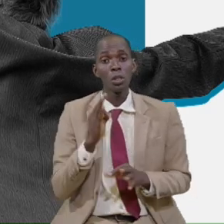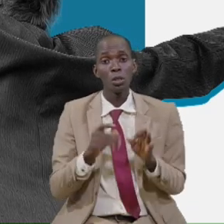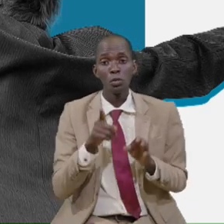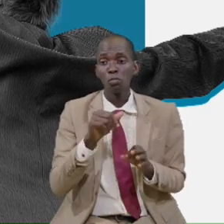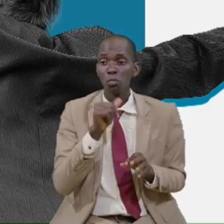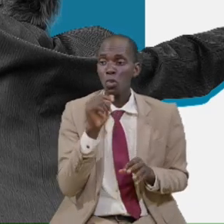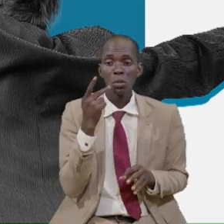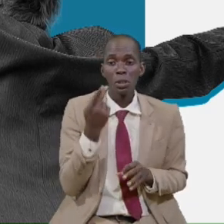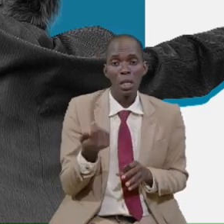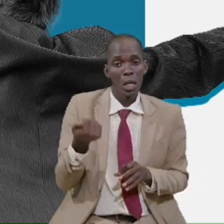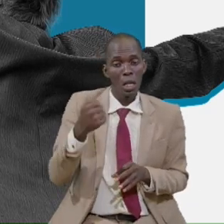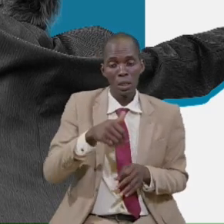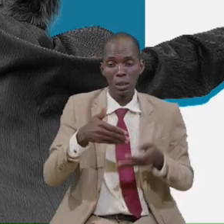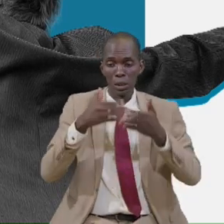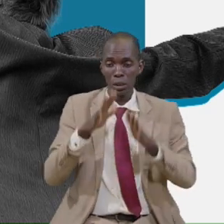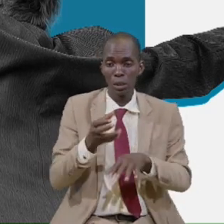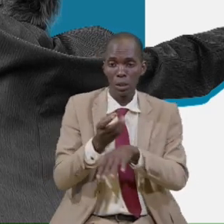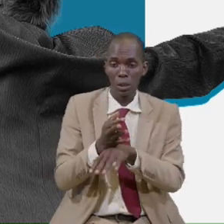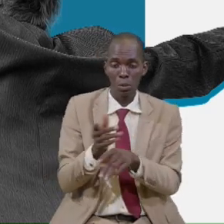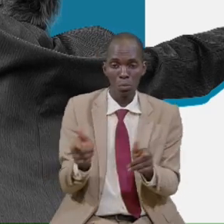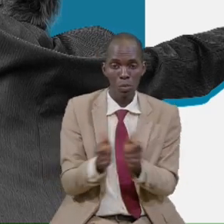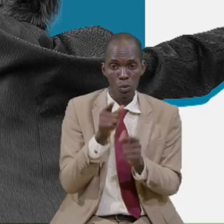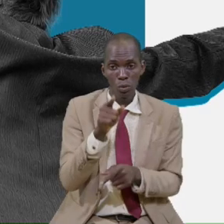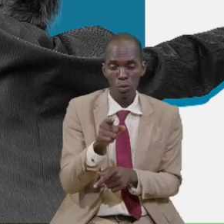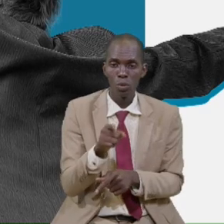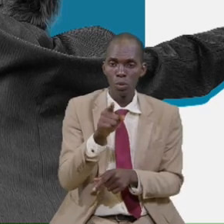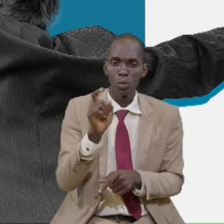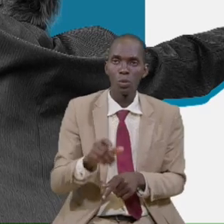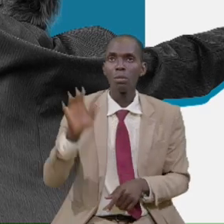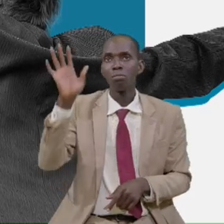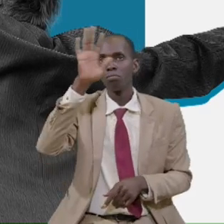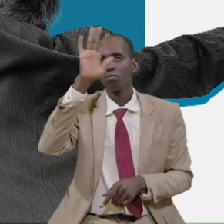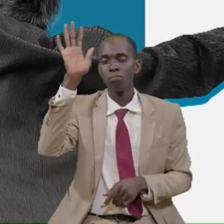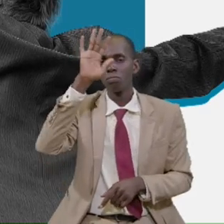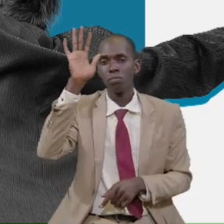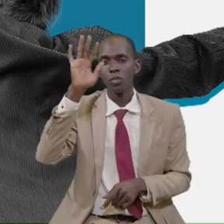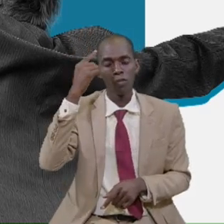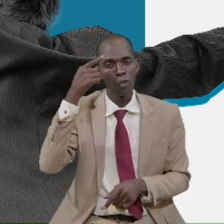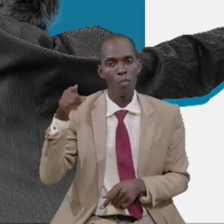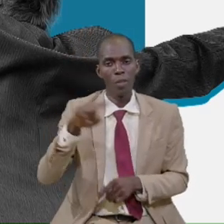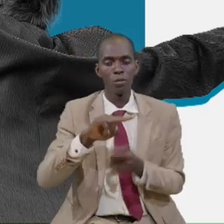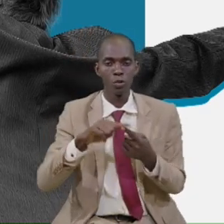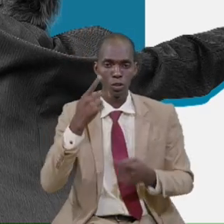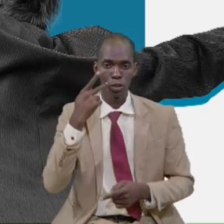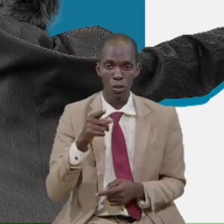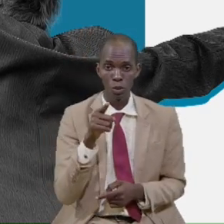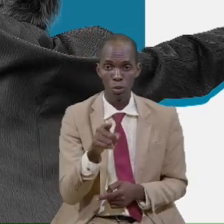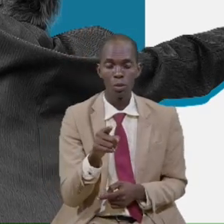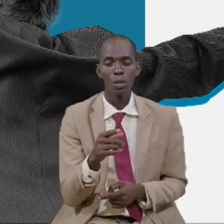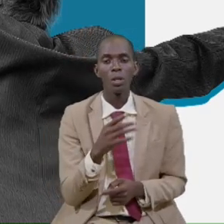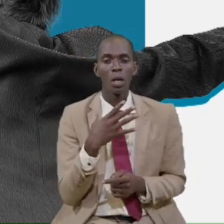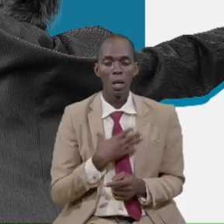allez vers les nouveaux convertis, prenez leur nom, leur adresse,